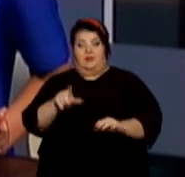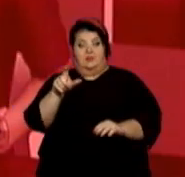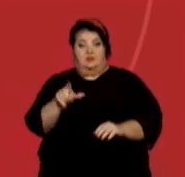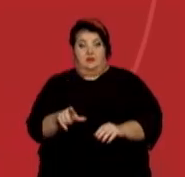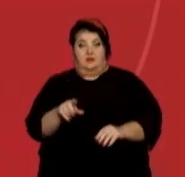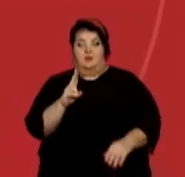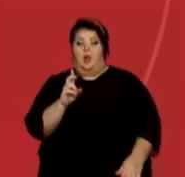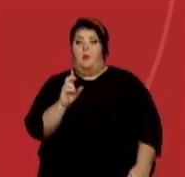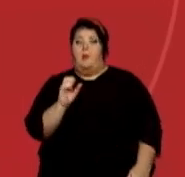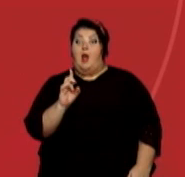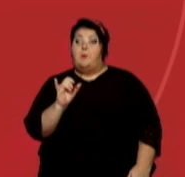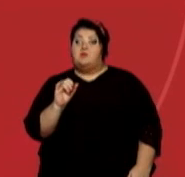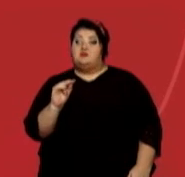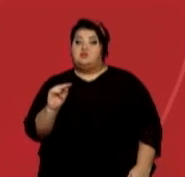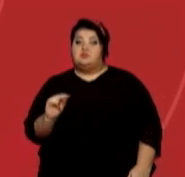Бабіч.